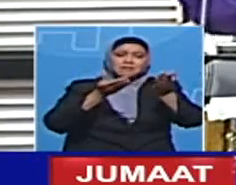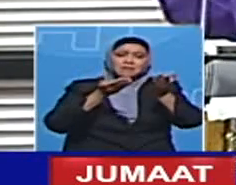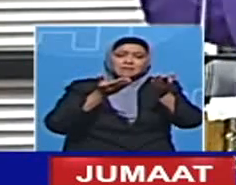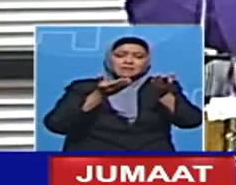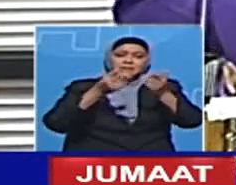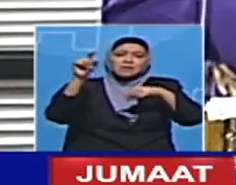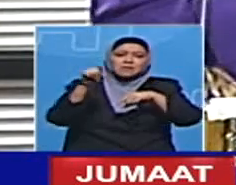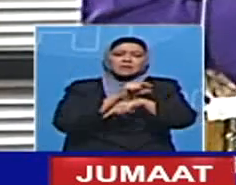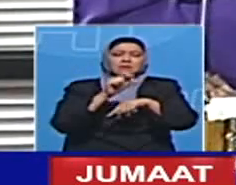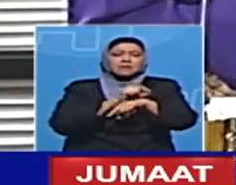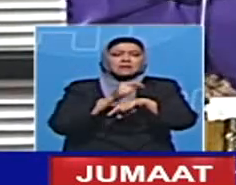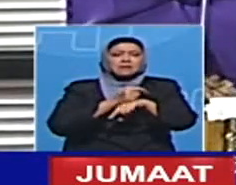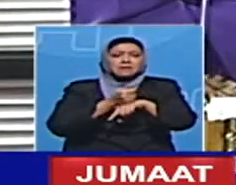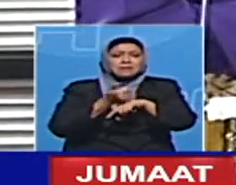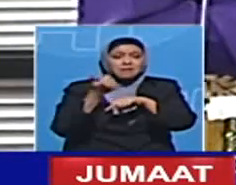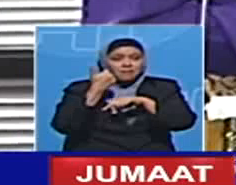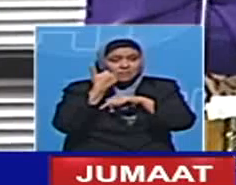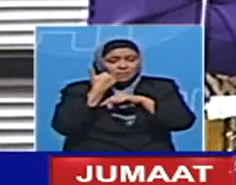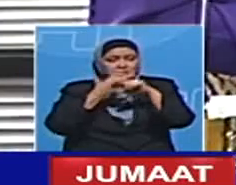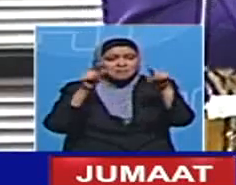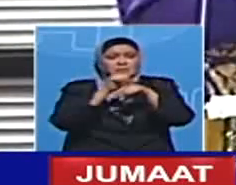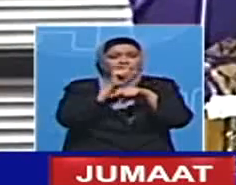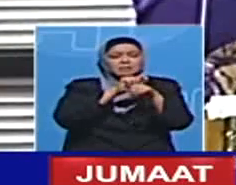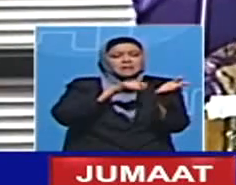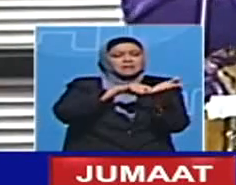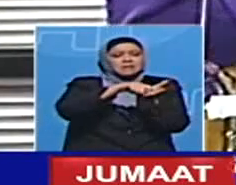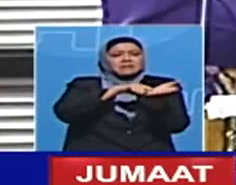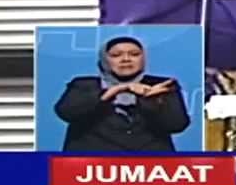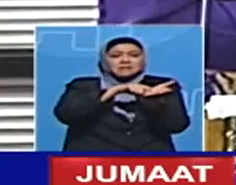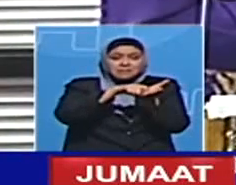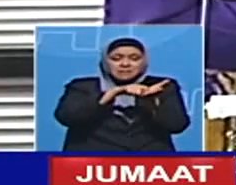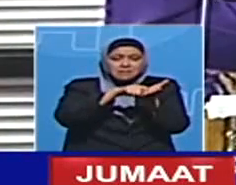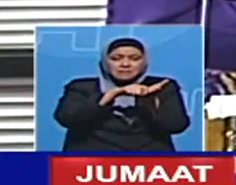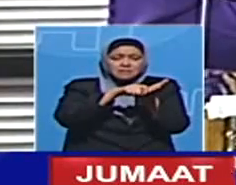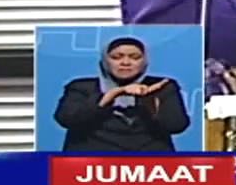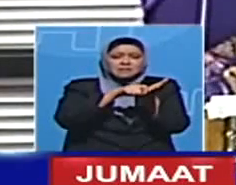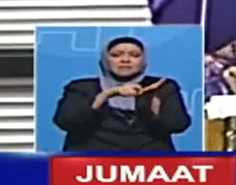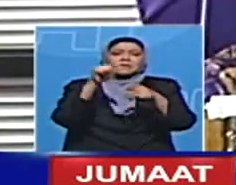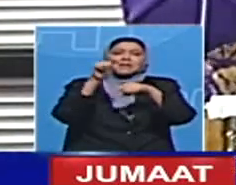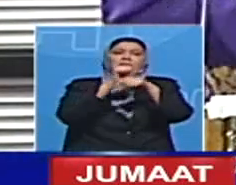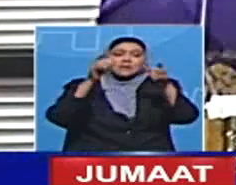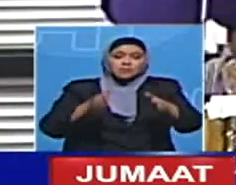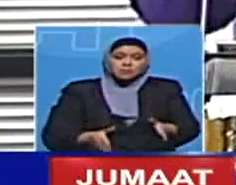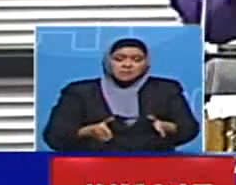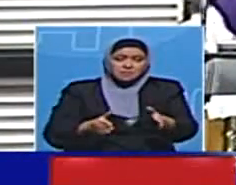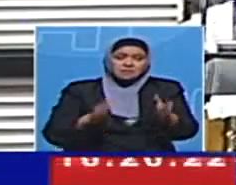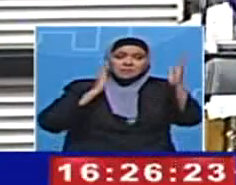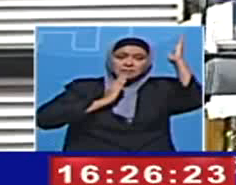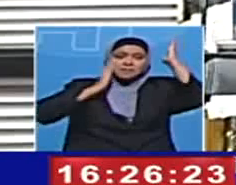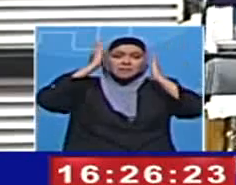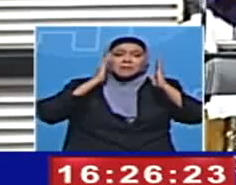atau prepid card berhubung ini para pengguna warga Malaysia akan mendapat